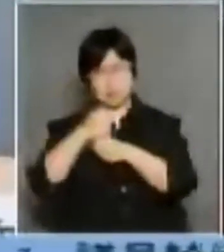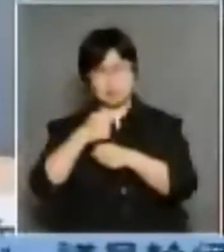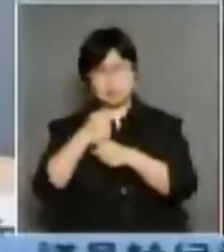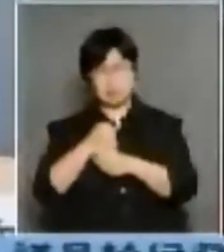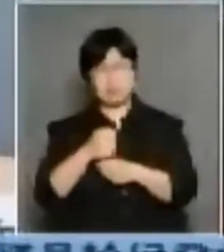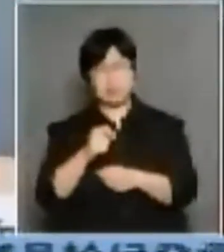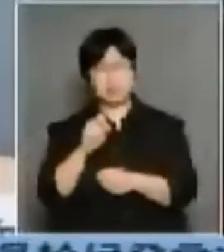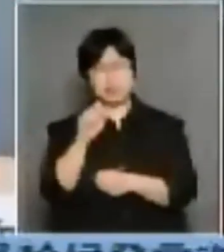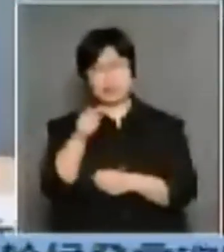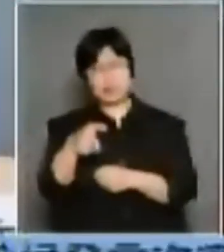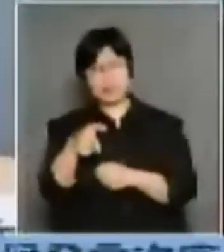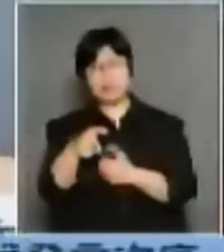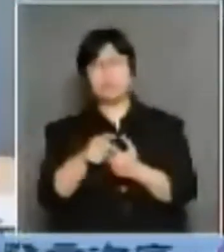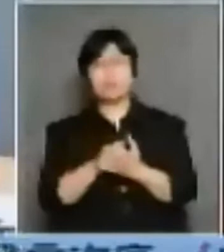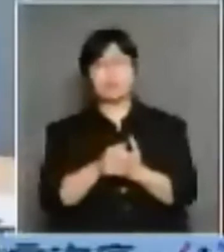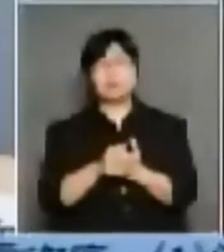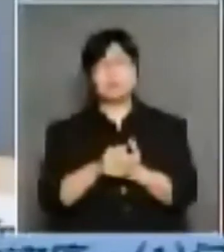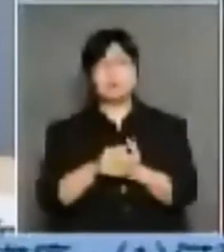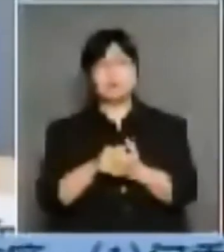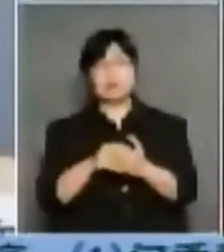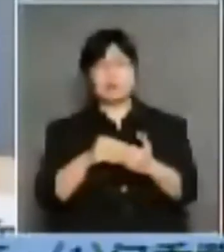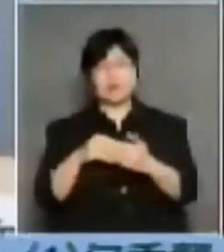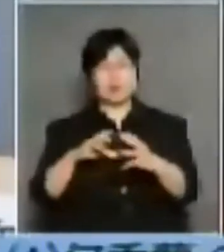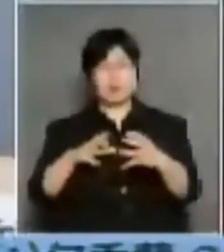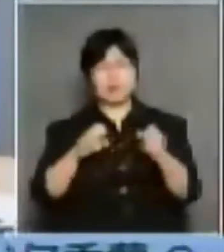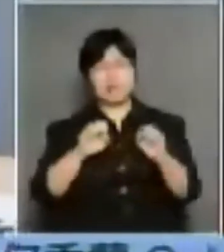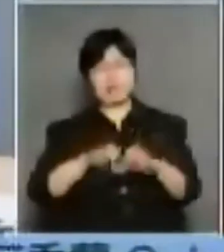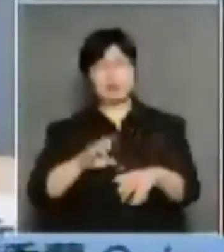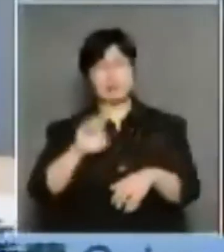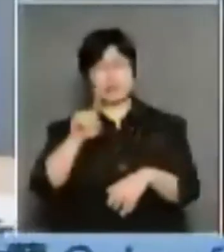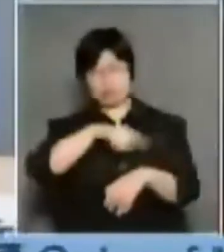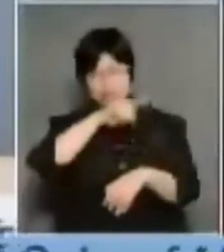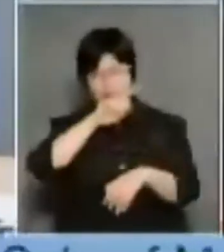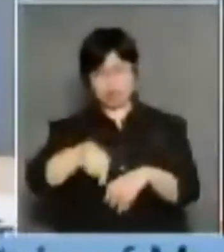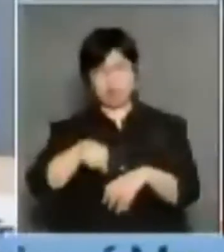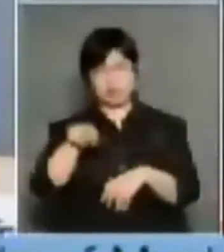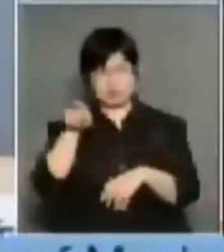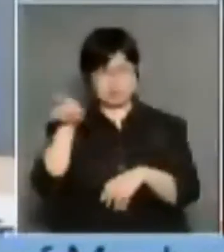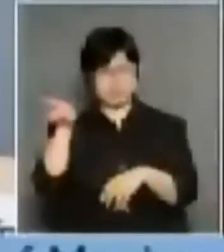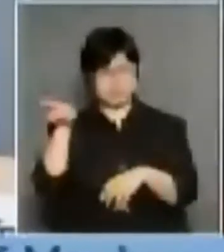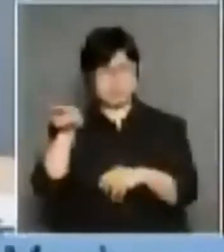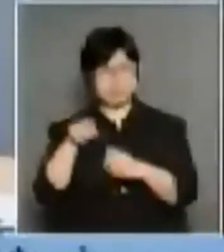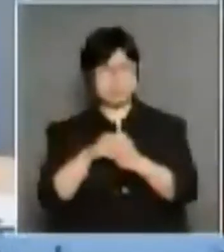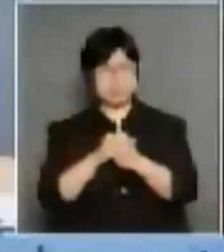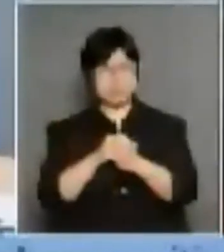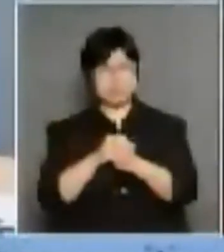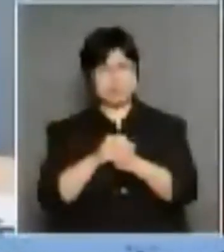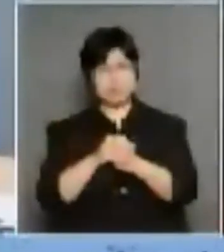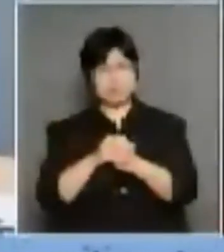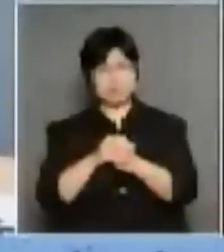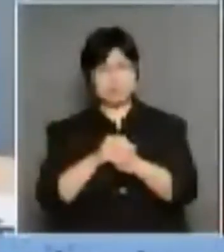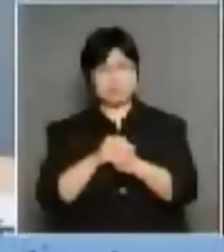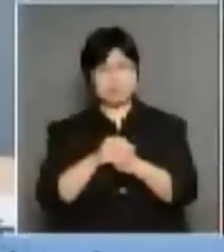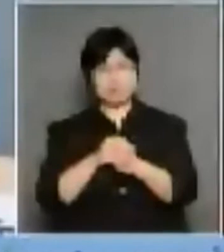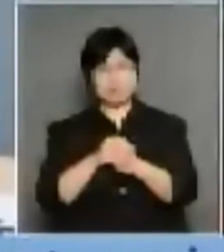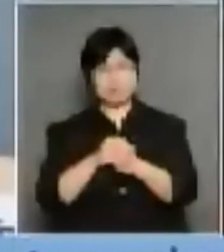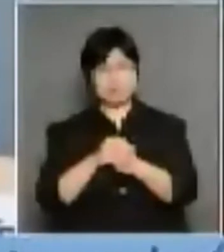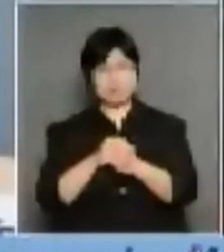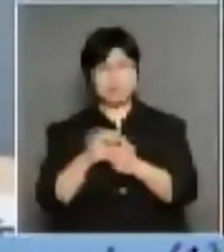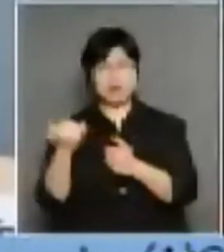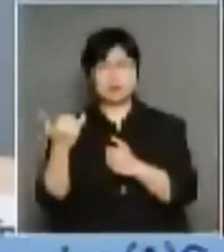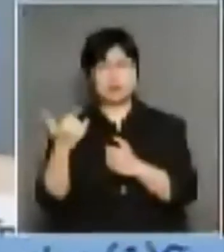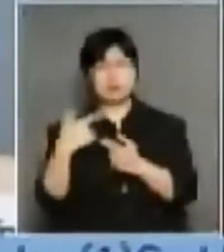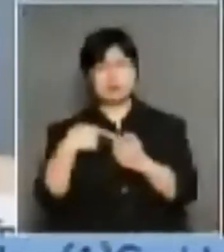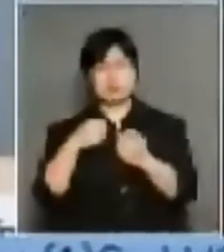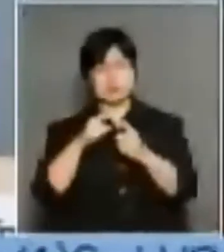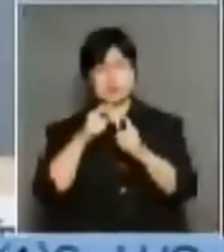會放棄拉布是錯的，他們自己是不是都未達到自